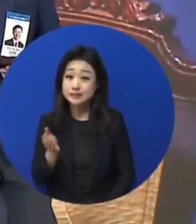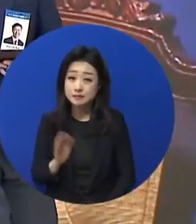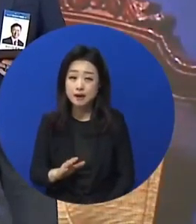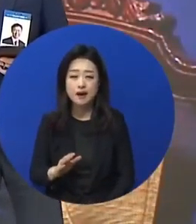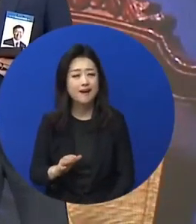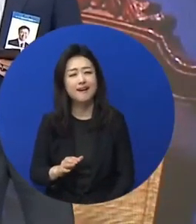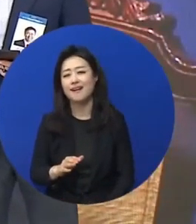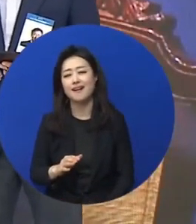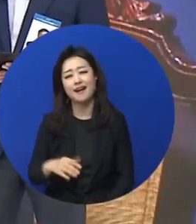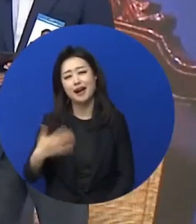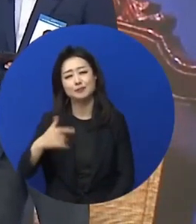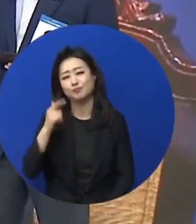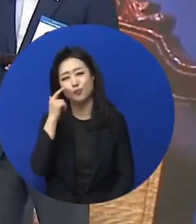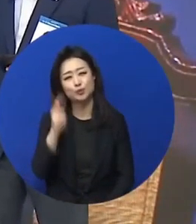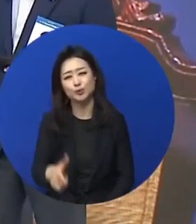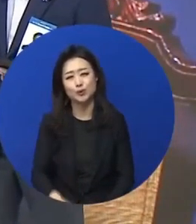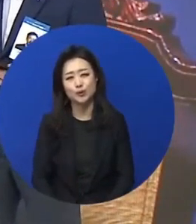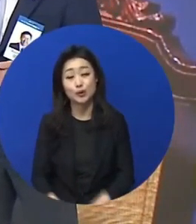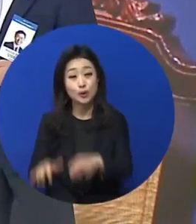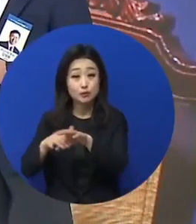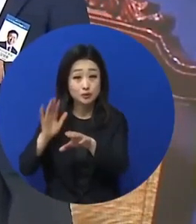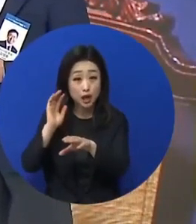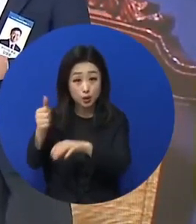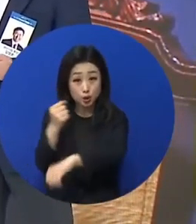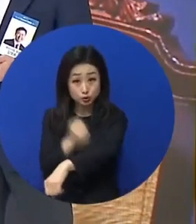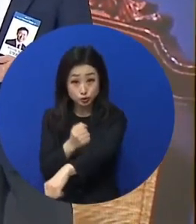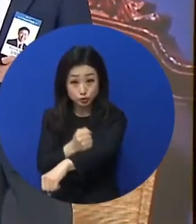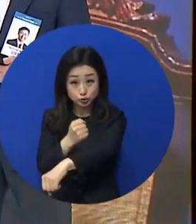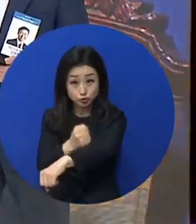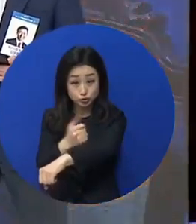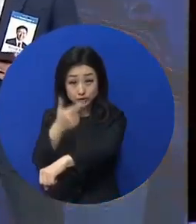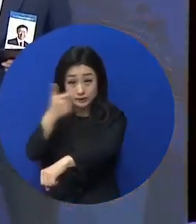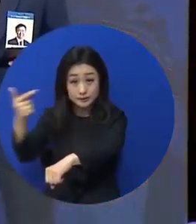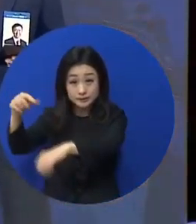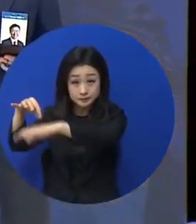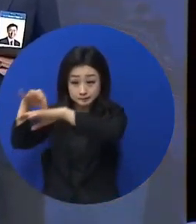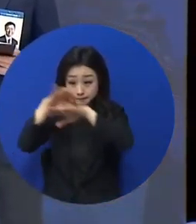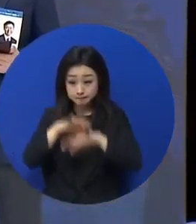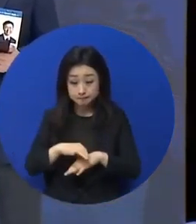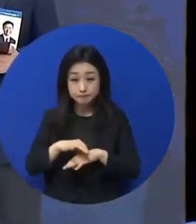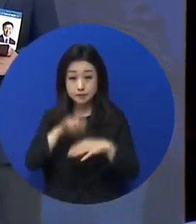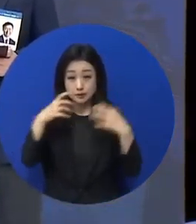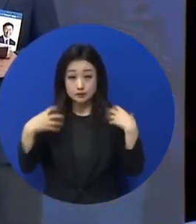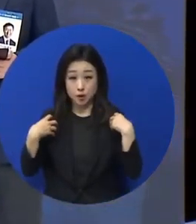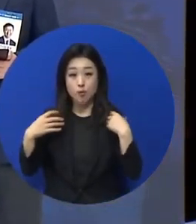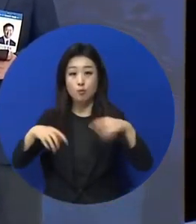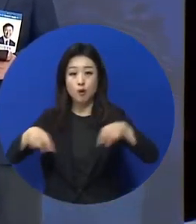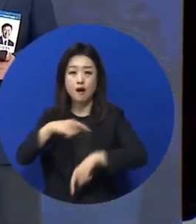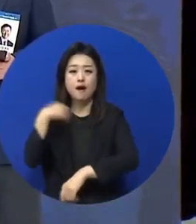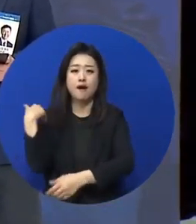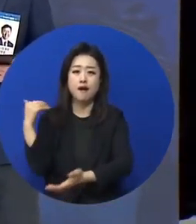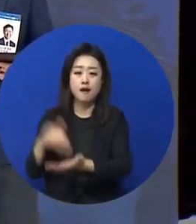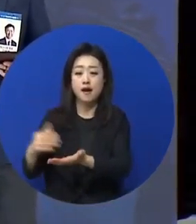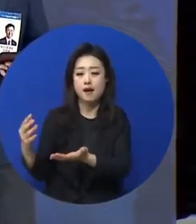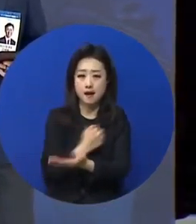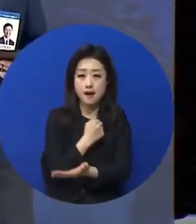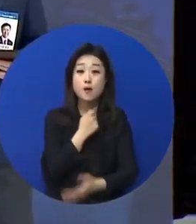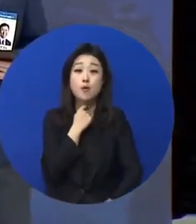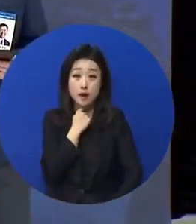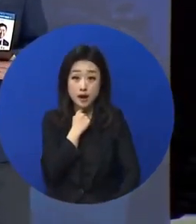길이 멉니다. 문재인 대통령의 성과를 계승하기 위해서는 정권을 재창출해야 합니다. 이것이